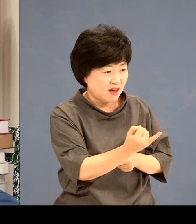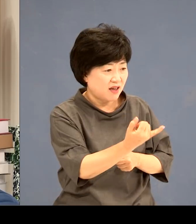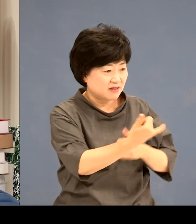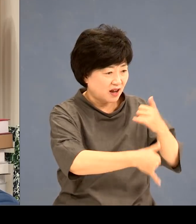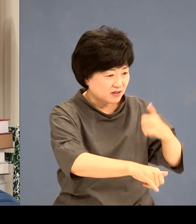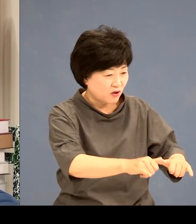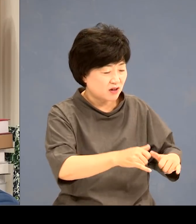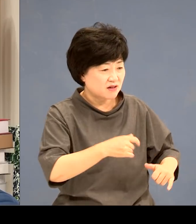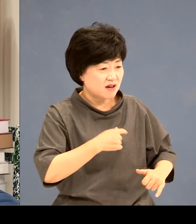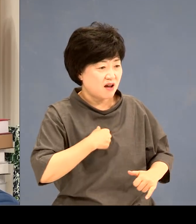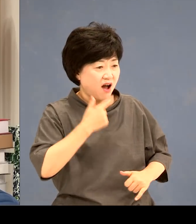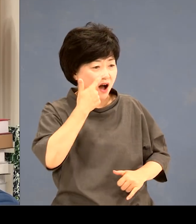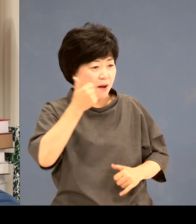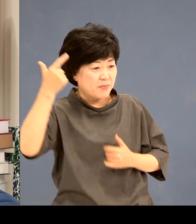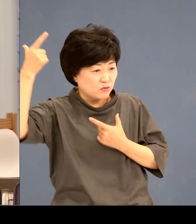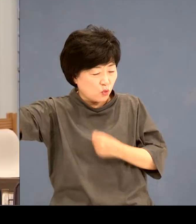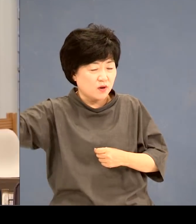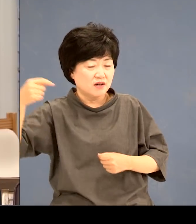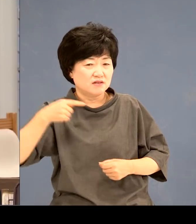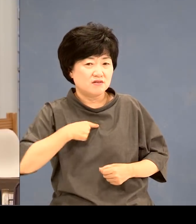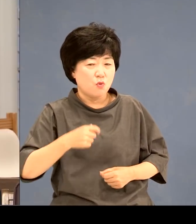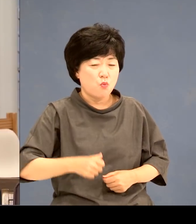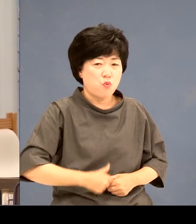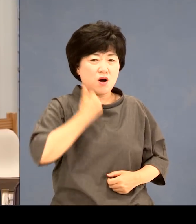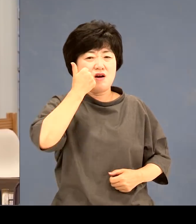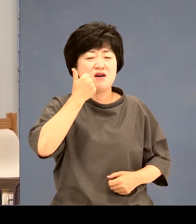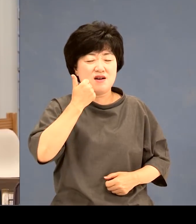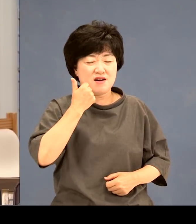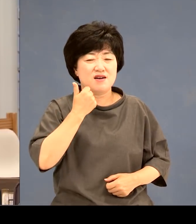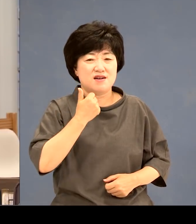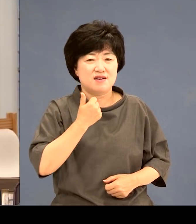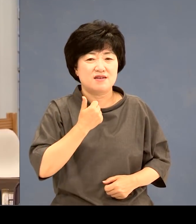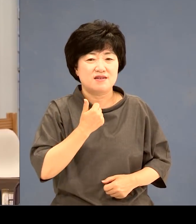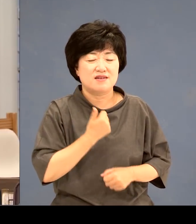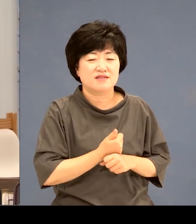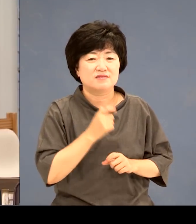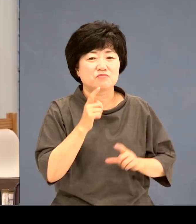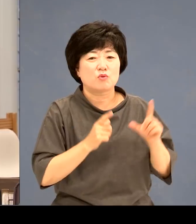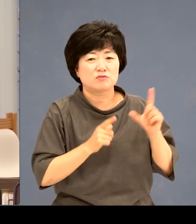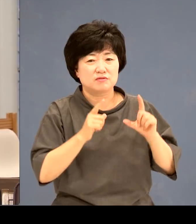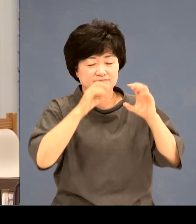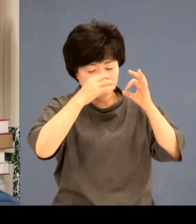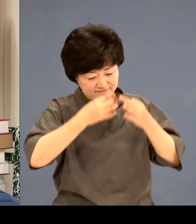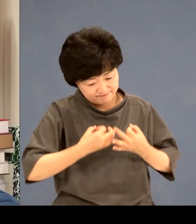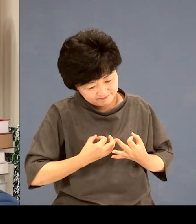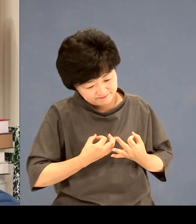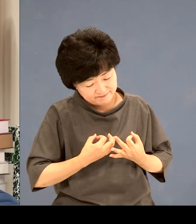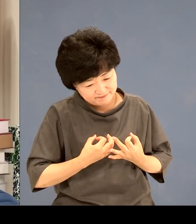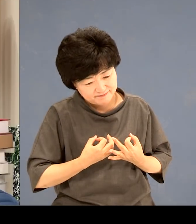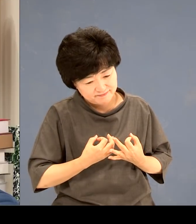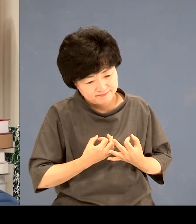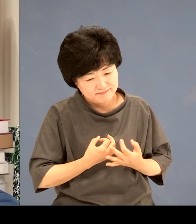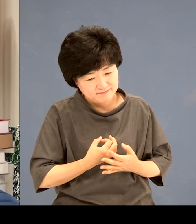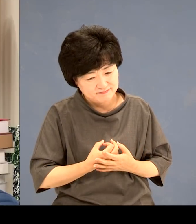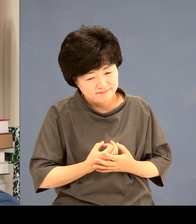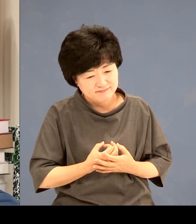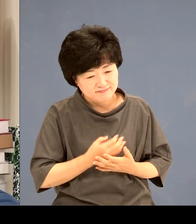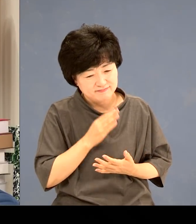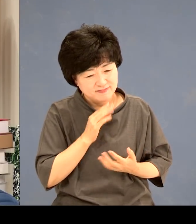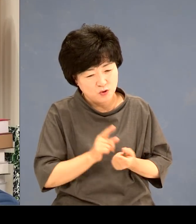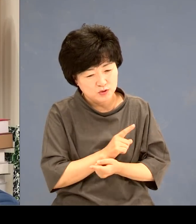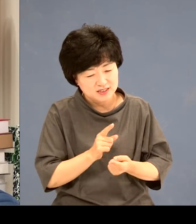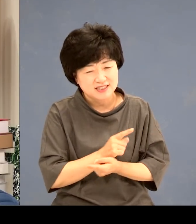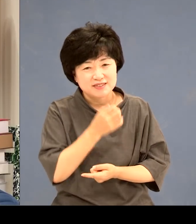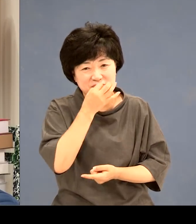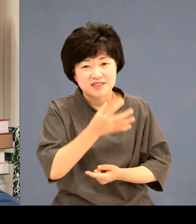그렇게 또 아내나 아이들에게 그렇게 이렇게 욱하고 또 네. 화를 내기도 하고 그런 모습을 보면서 참